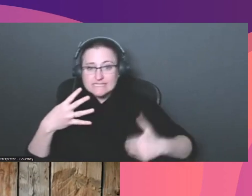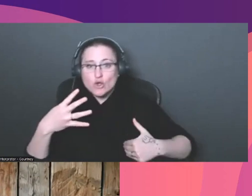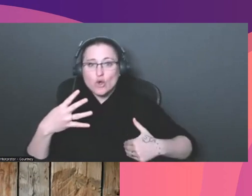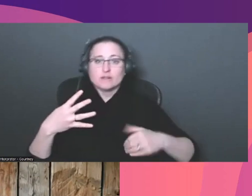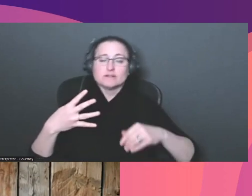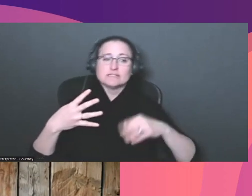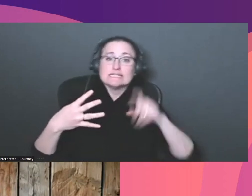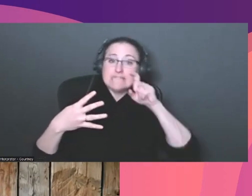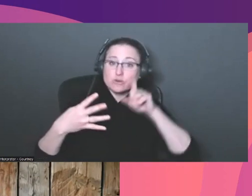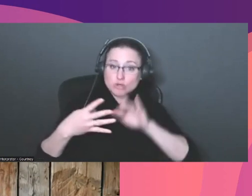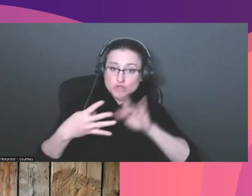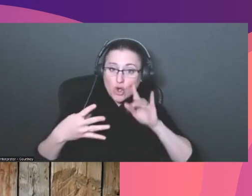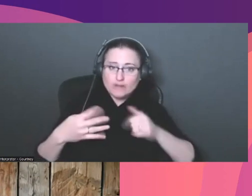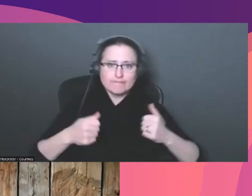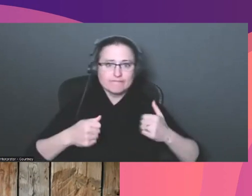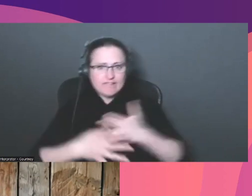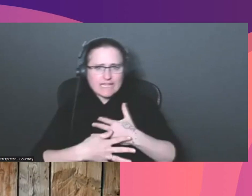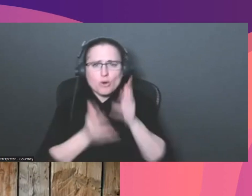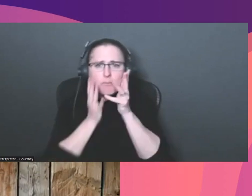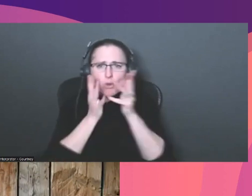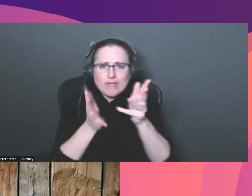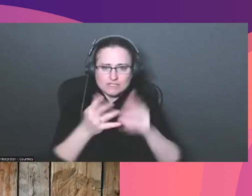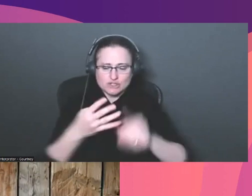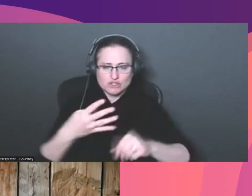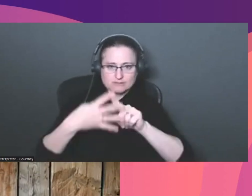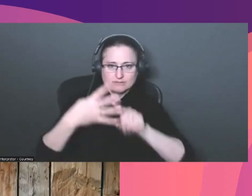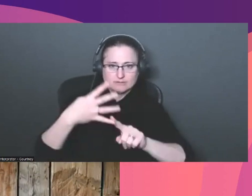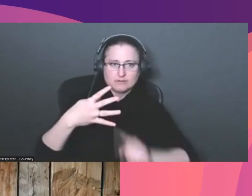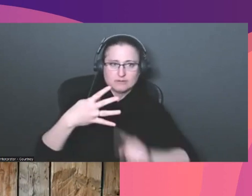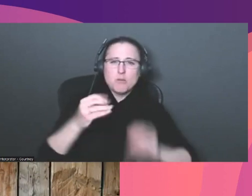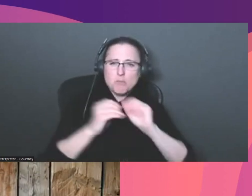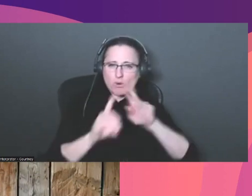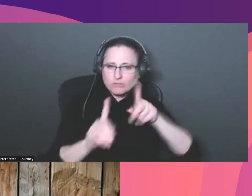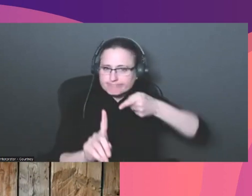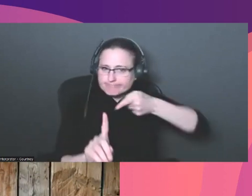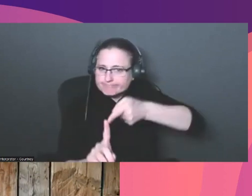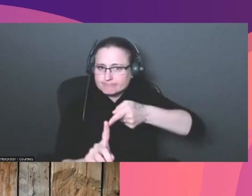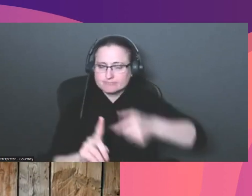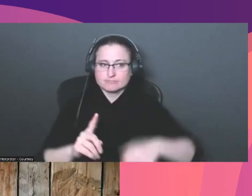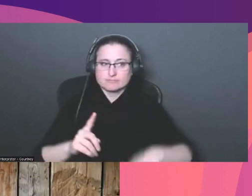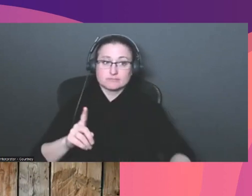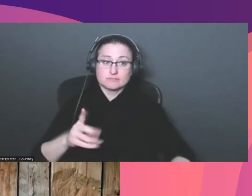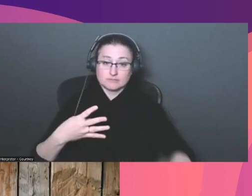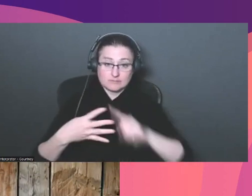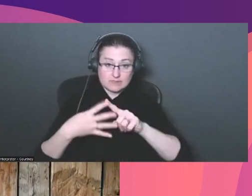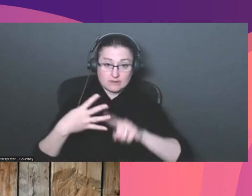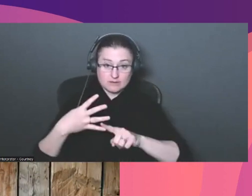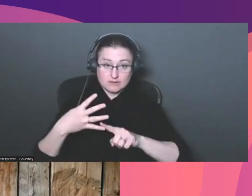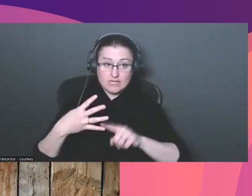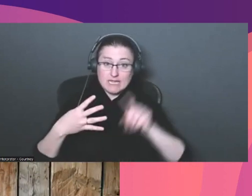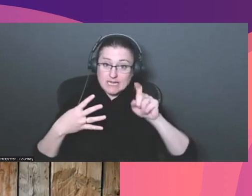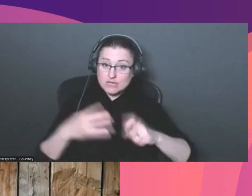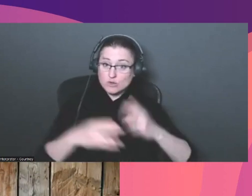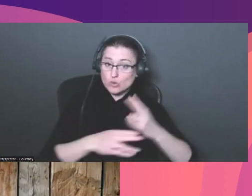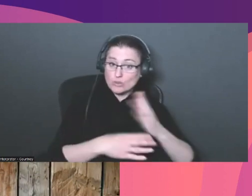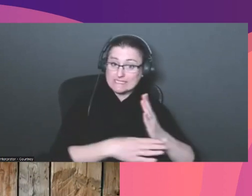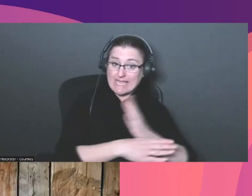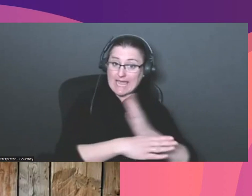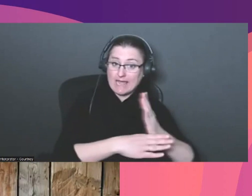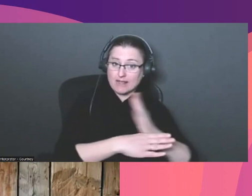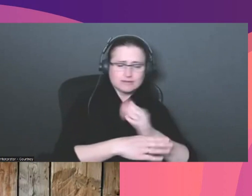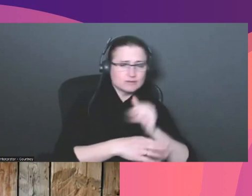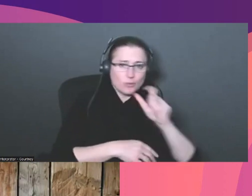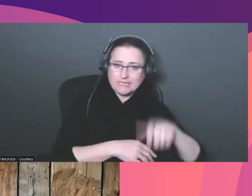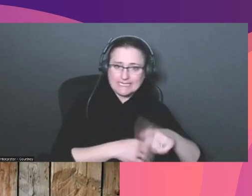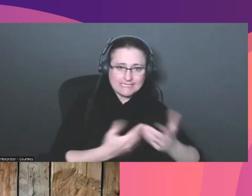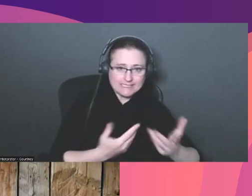domaines, l'humiliation, la crainte, le viol, les coups, peut vous donner plus de renseignements. Mais vous n'avez pas besoin d'utiliser